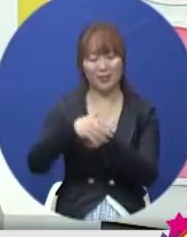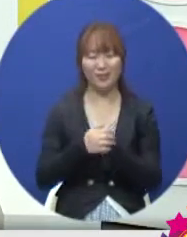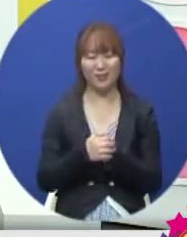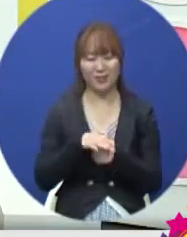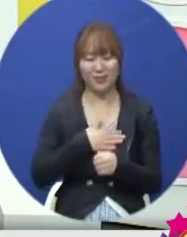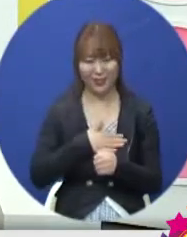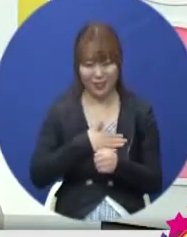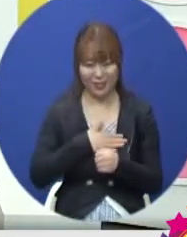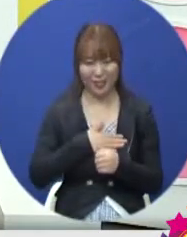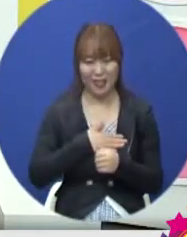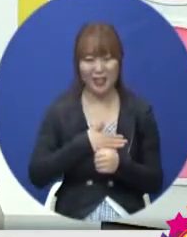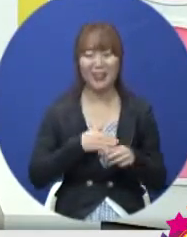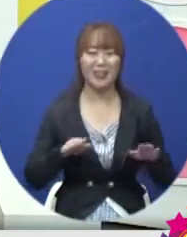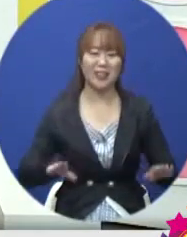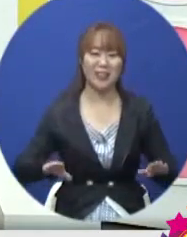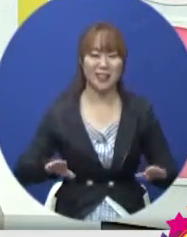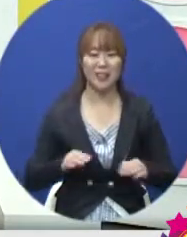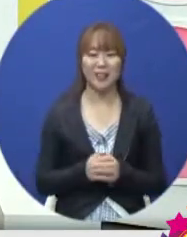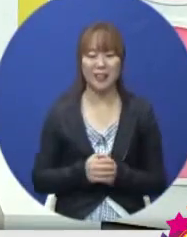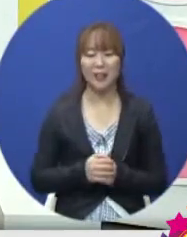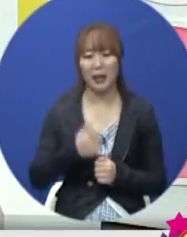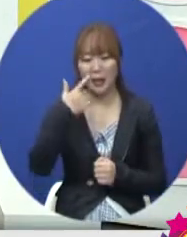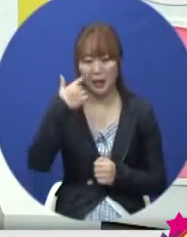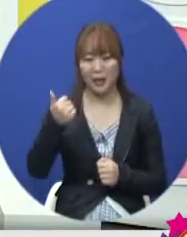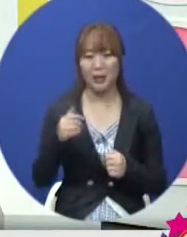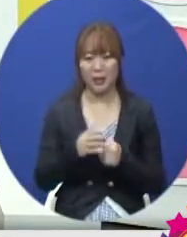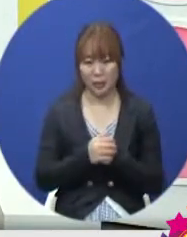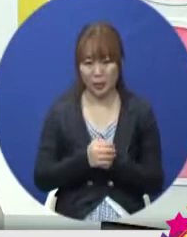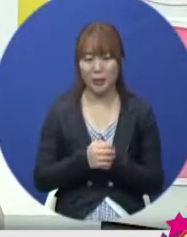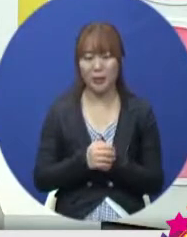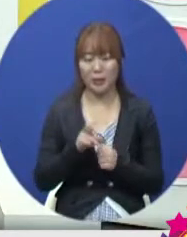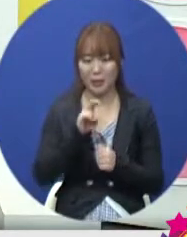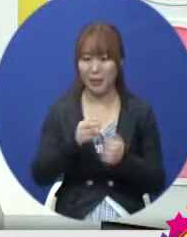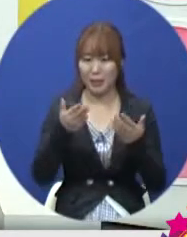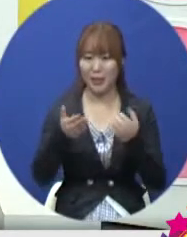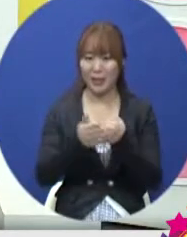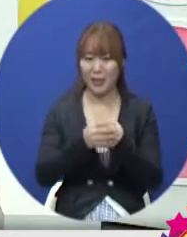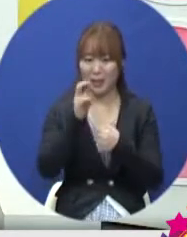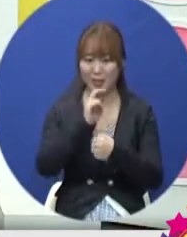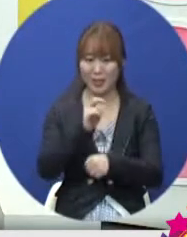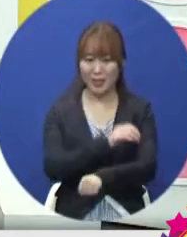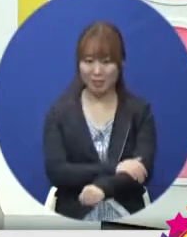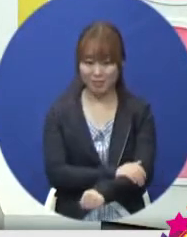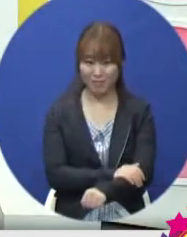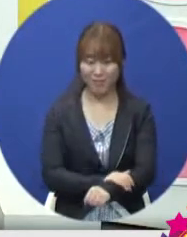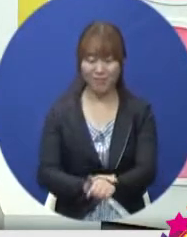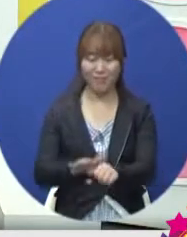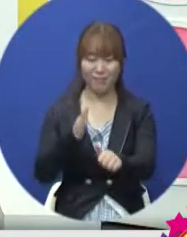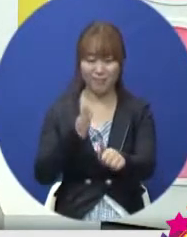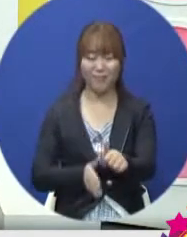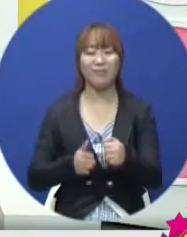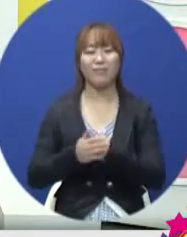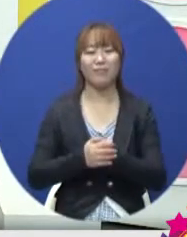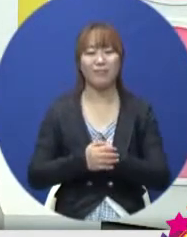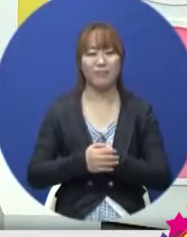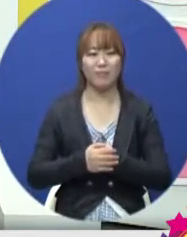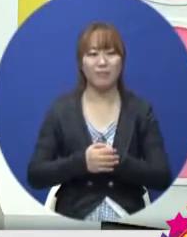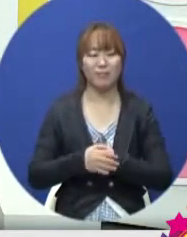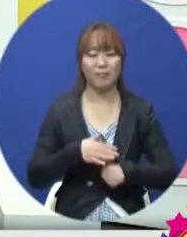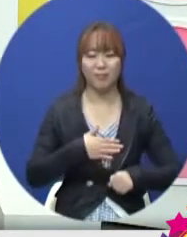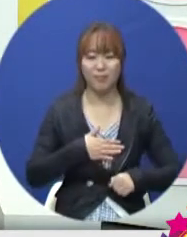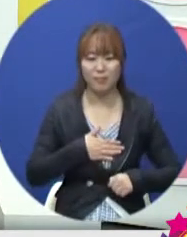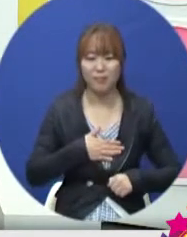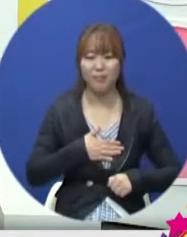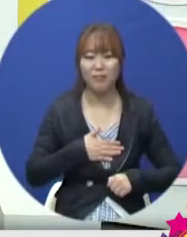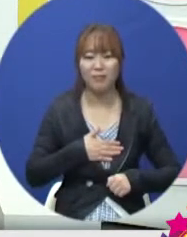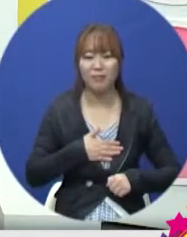네. 그럼 알겠습니다. 그러면 아버님. 네. 이제 음악 들을 테니까 그럼 노래 하시죠. 예, 지금 휴대폰으로